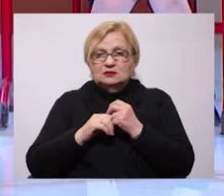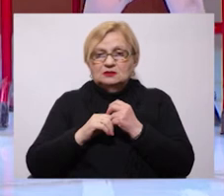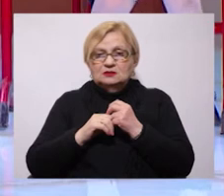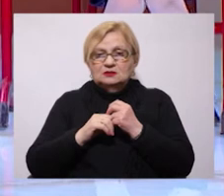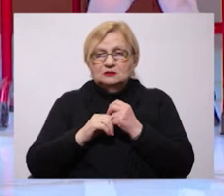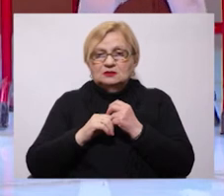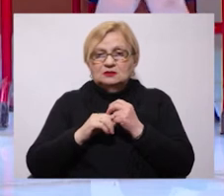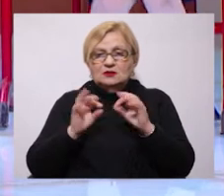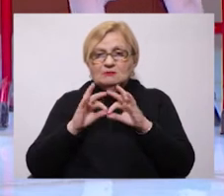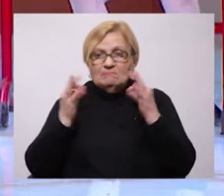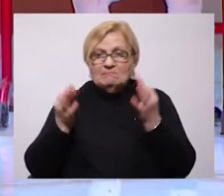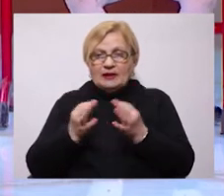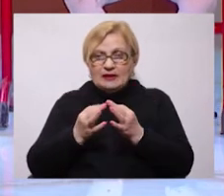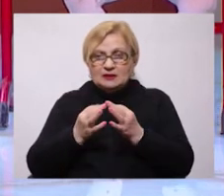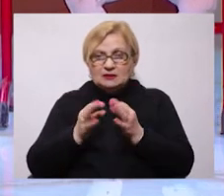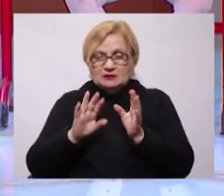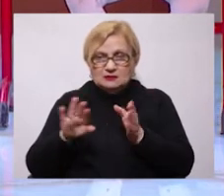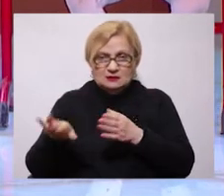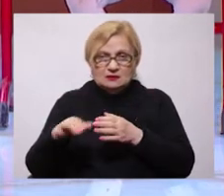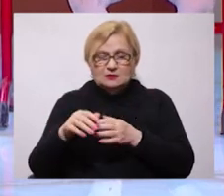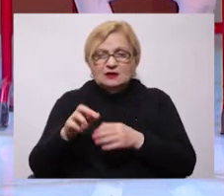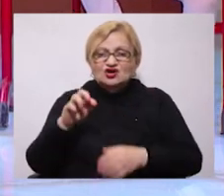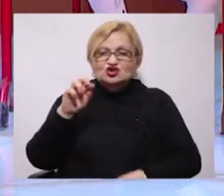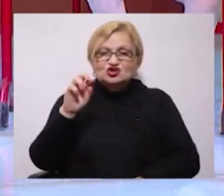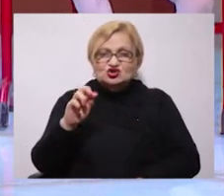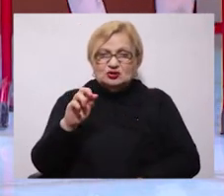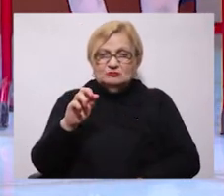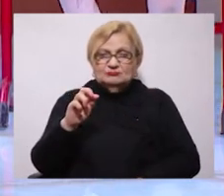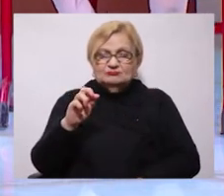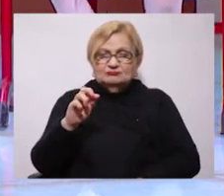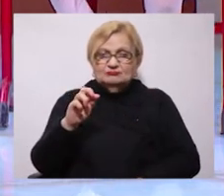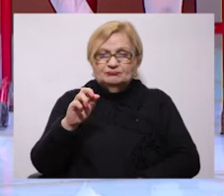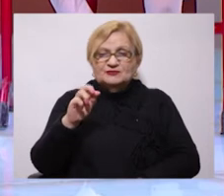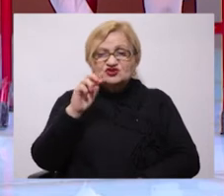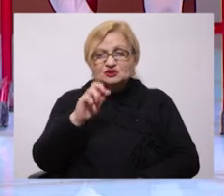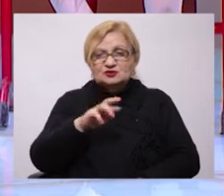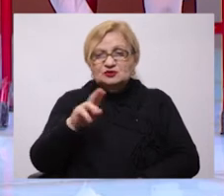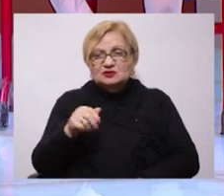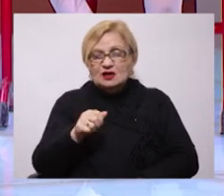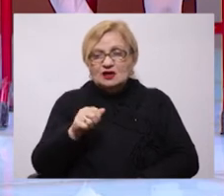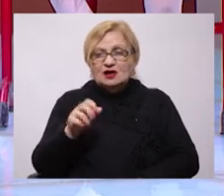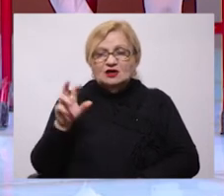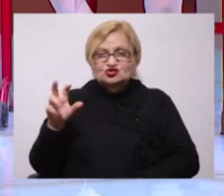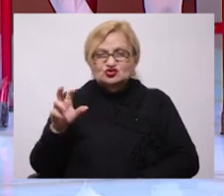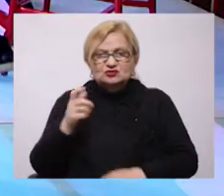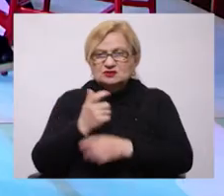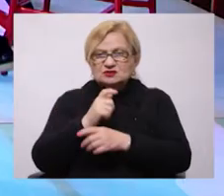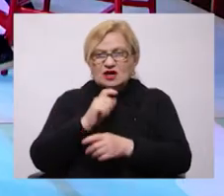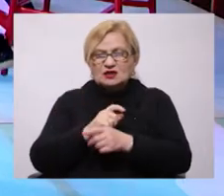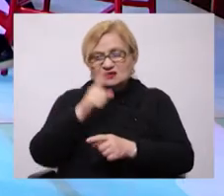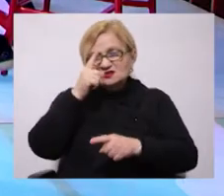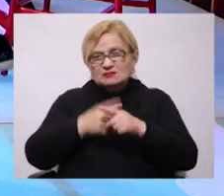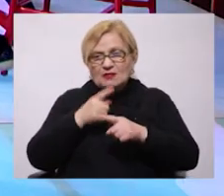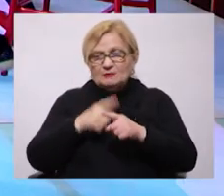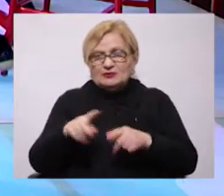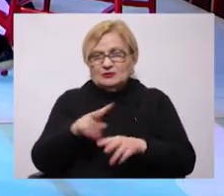ბ გვაქვს, ანუ ბლინები გადავდეთ გვერდით. ჭ. ჭ და ჯ მინდა გითხრათ რომ ძმები არიან და ძალიან გვანან